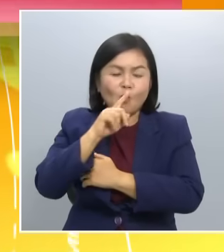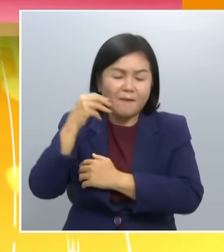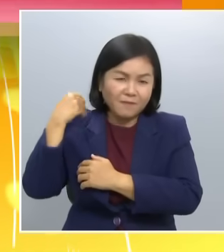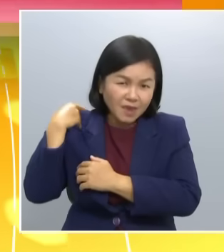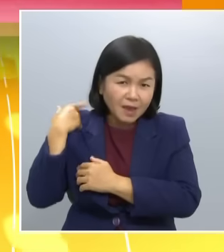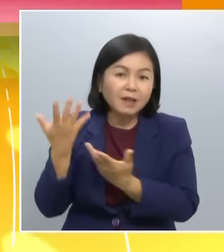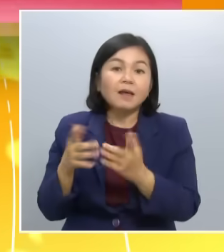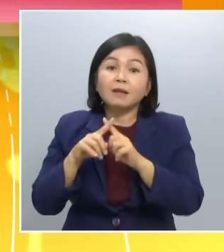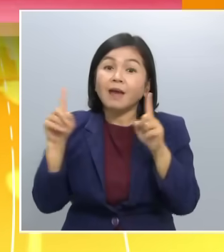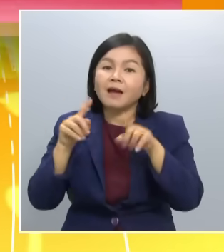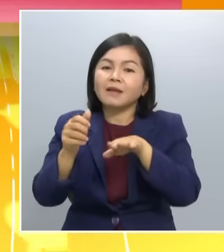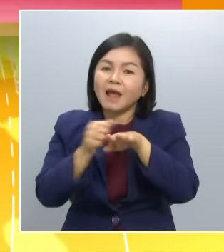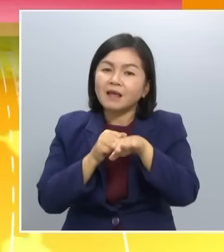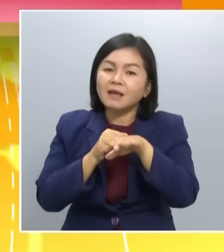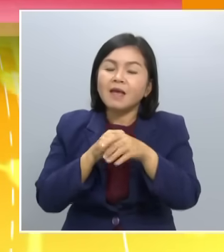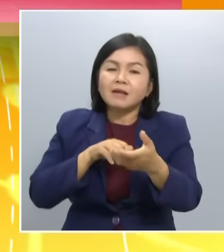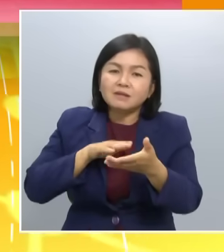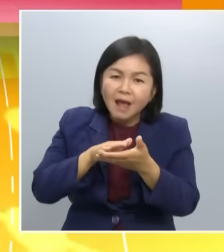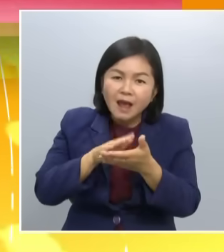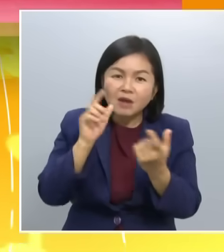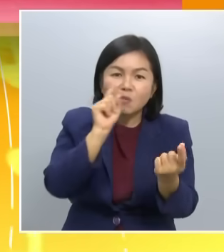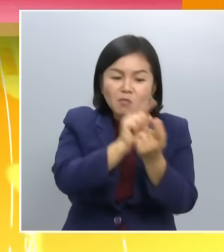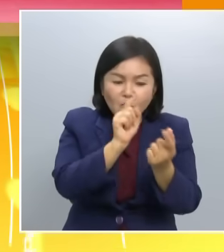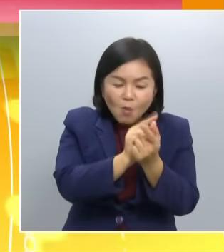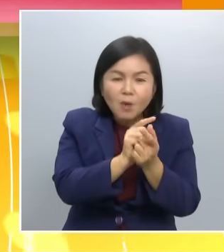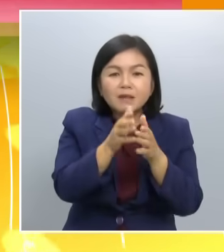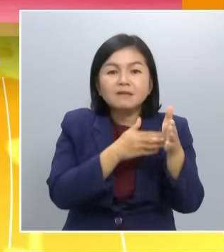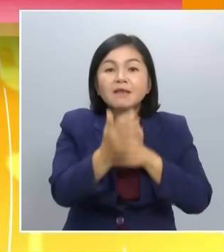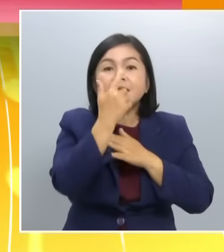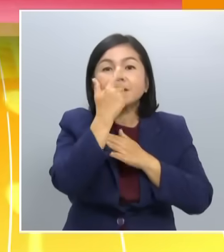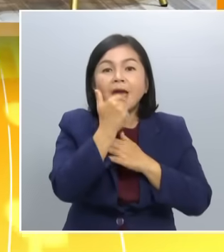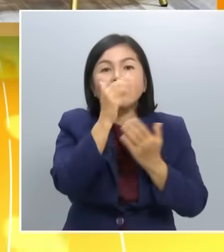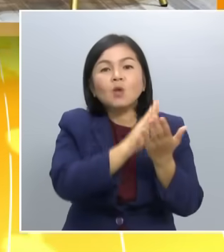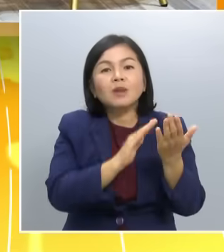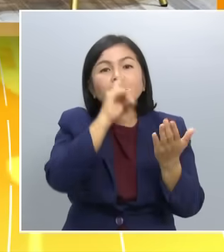ถุงเท้าทางการทูตมาพบกับถุงเท้าแดงจากไทยแลนด์